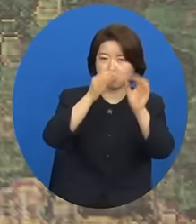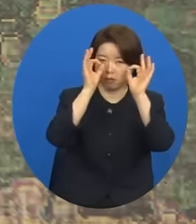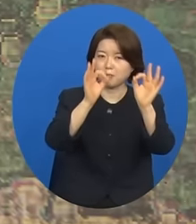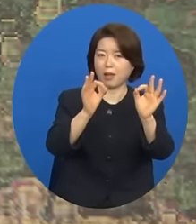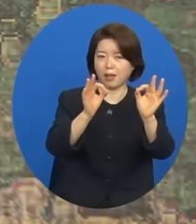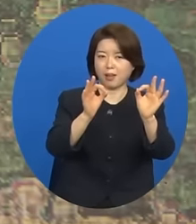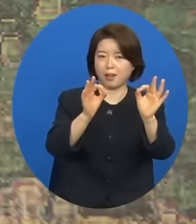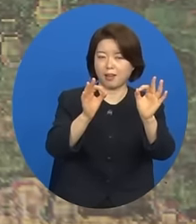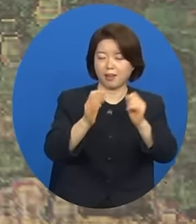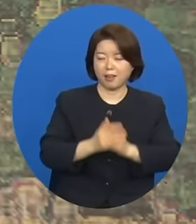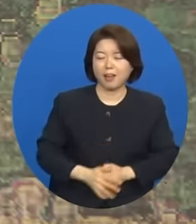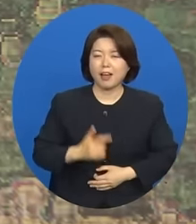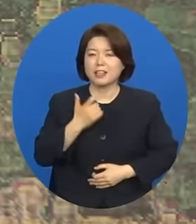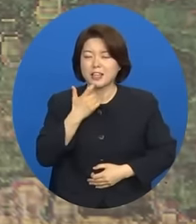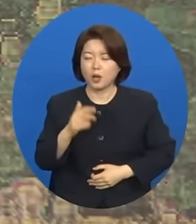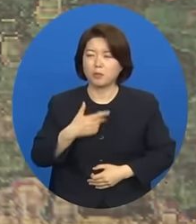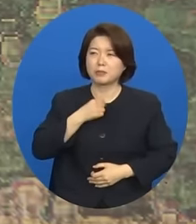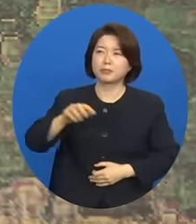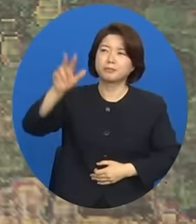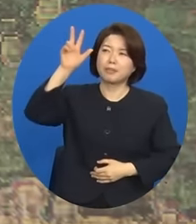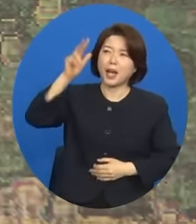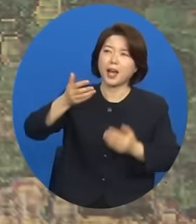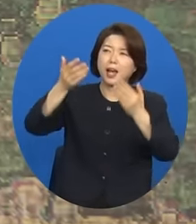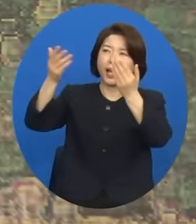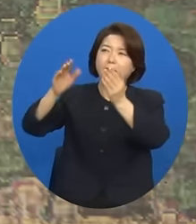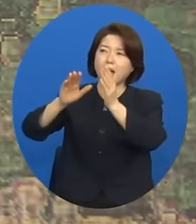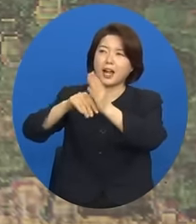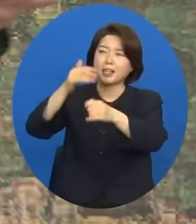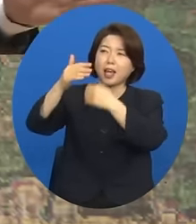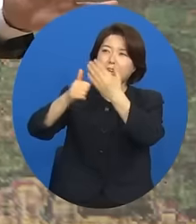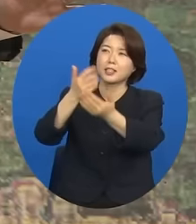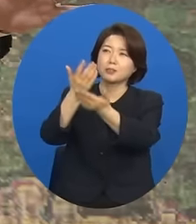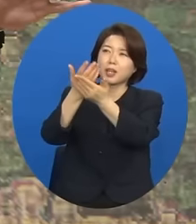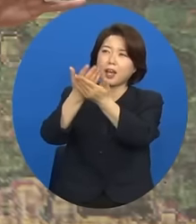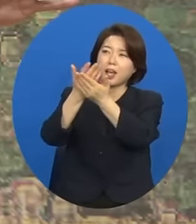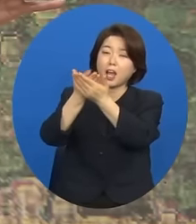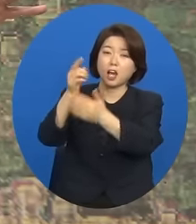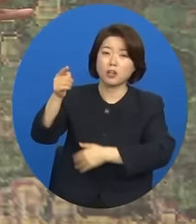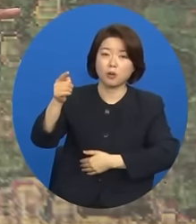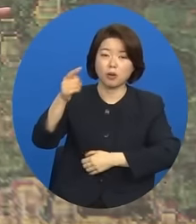이미 야곱이 그 서원할 때에 하나님께 요청했던 것을 하나님이 다